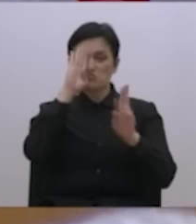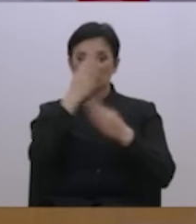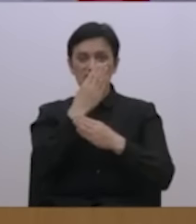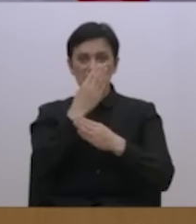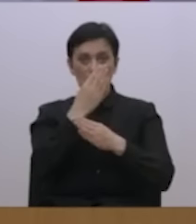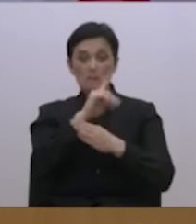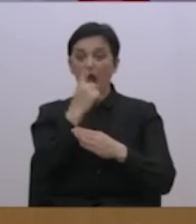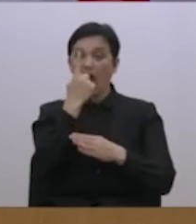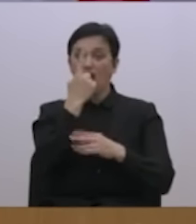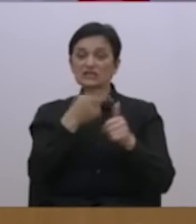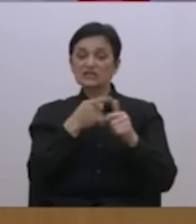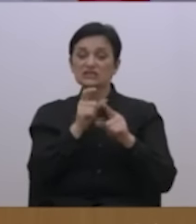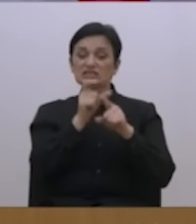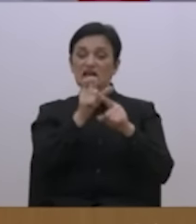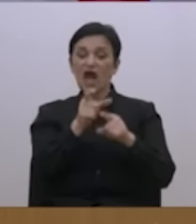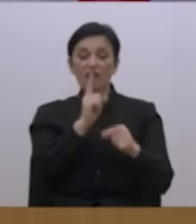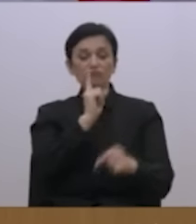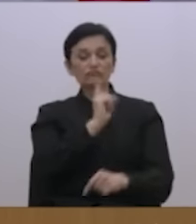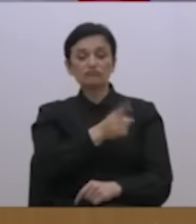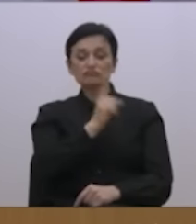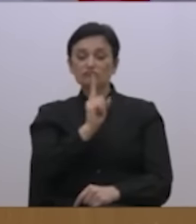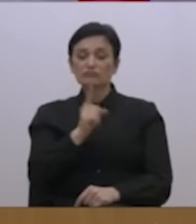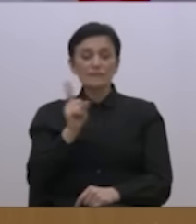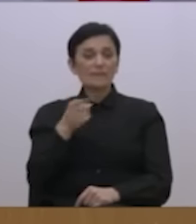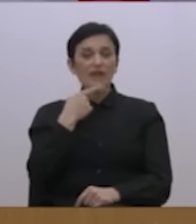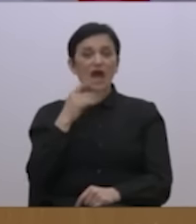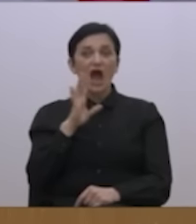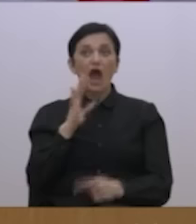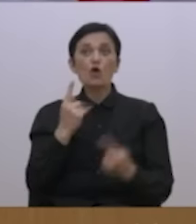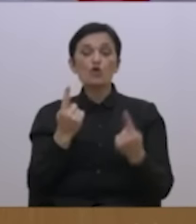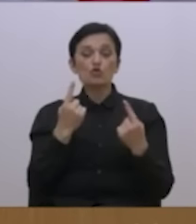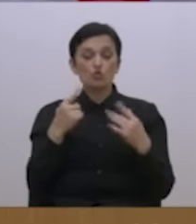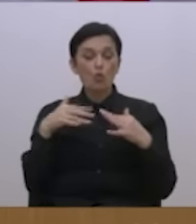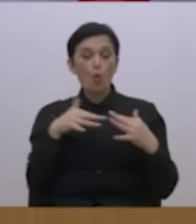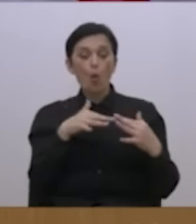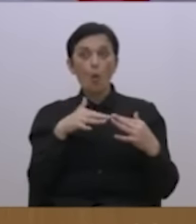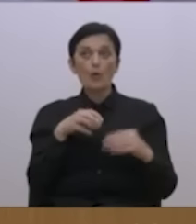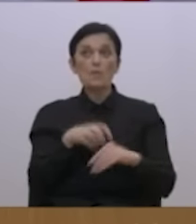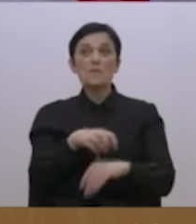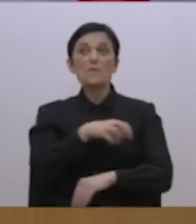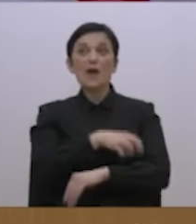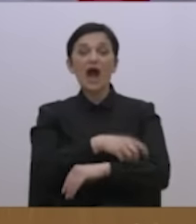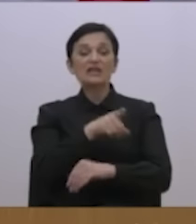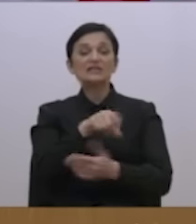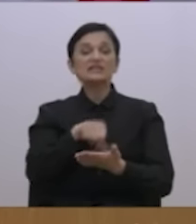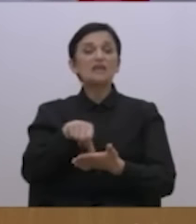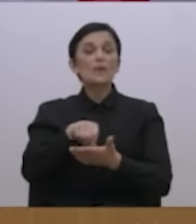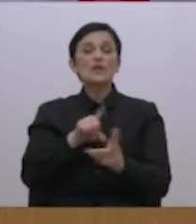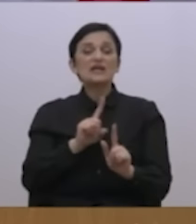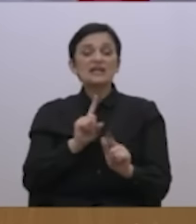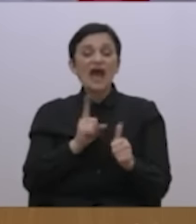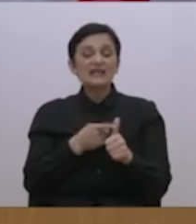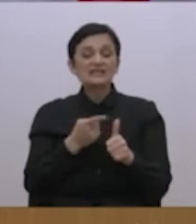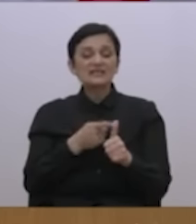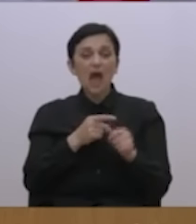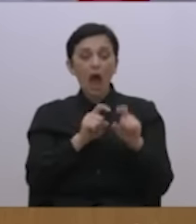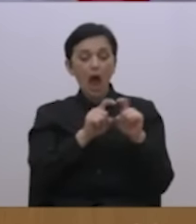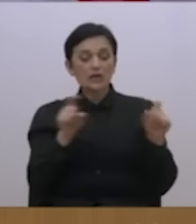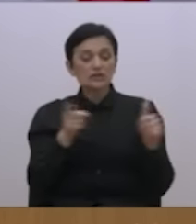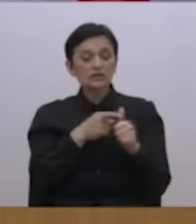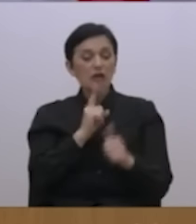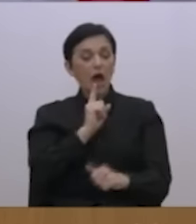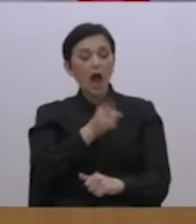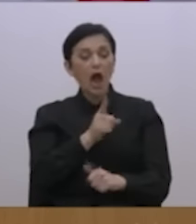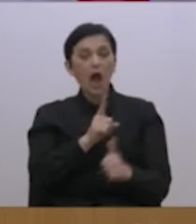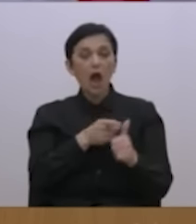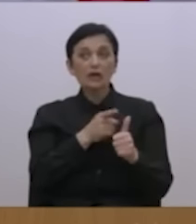უთქვია. რა ქვიათ, სახელებად რა ქვიათ გლობალური ომის პარტიის წარმომადგენლებს? სახელი რა აქვთ? აი